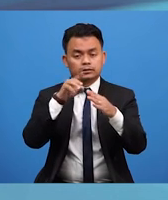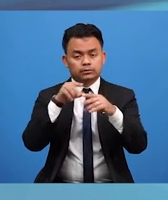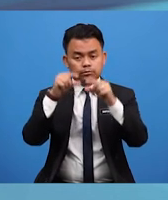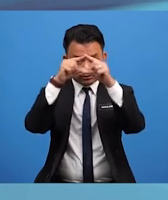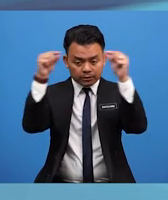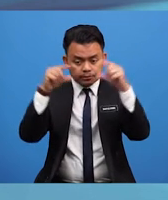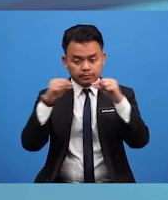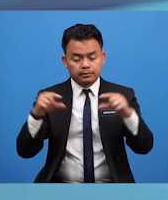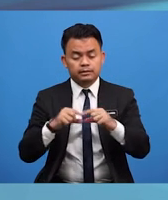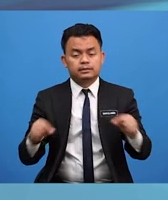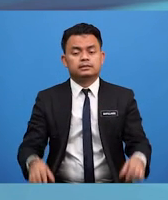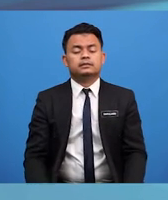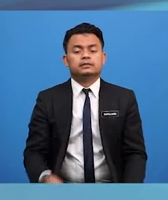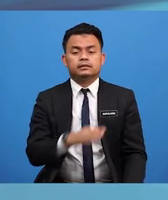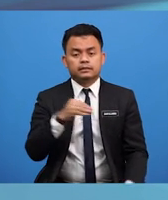dengan sekata.